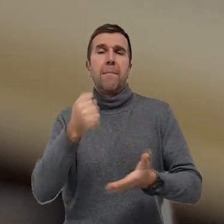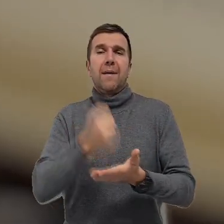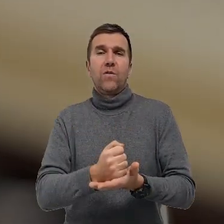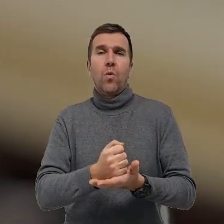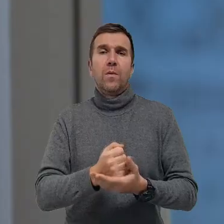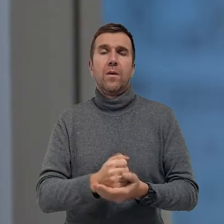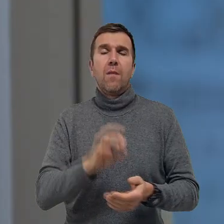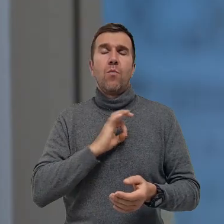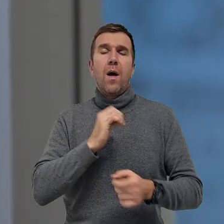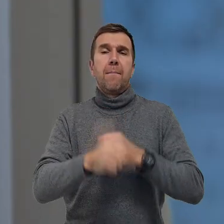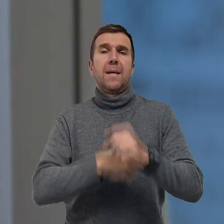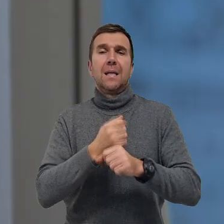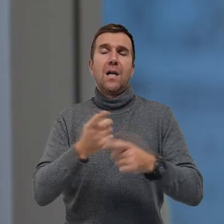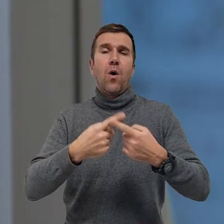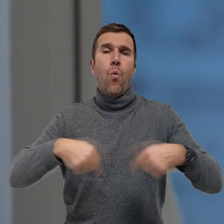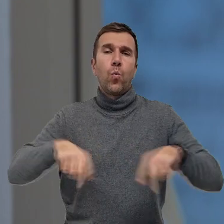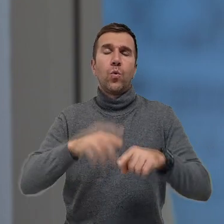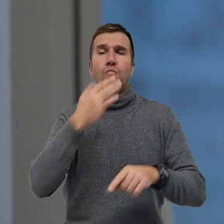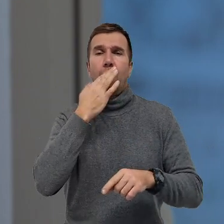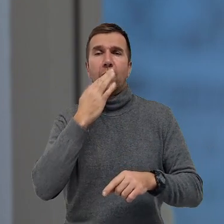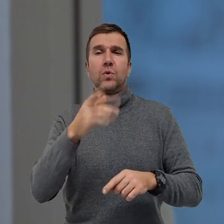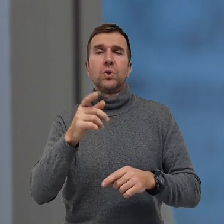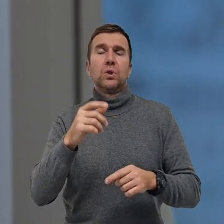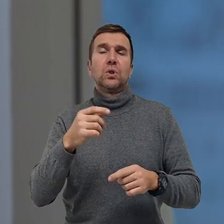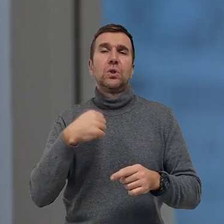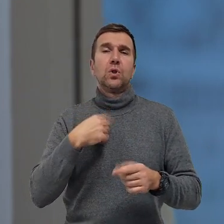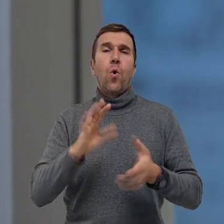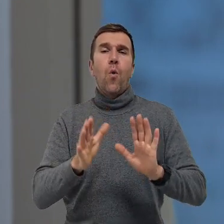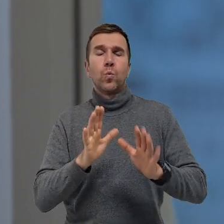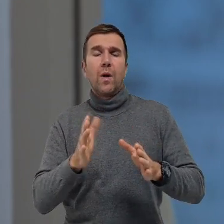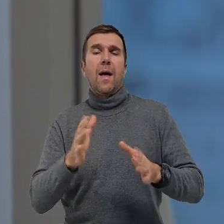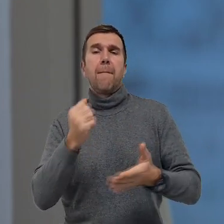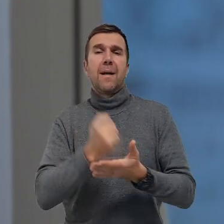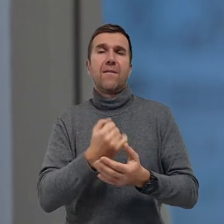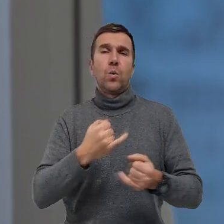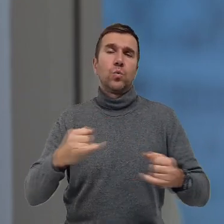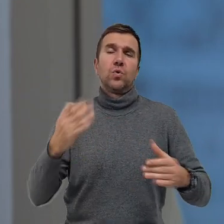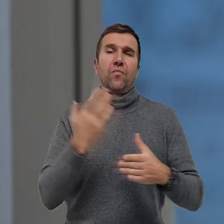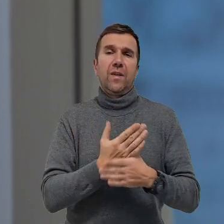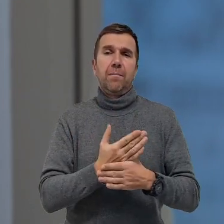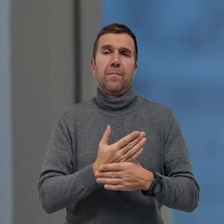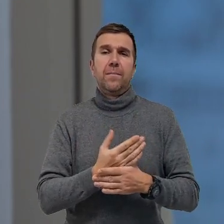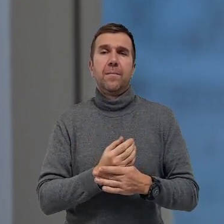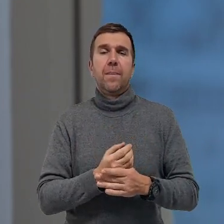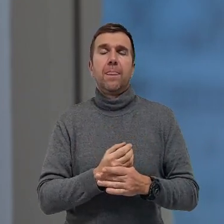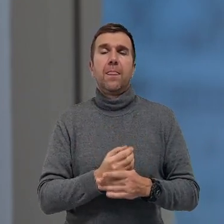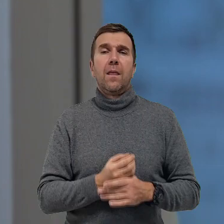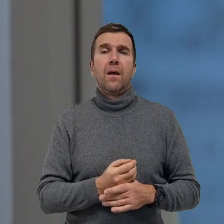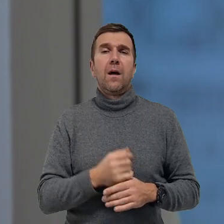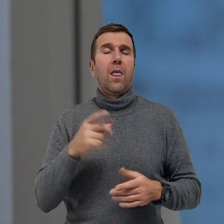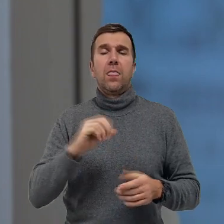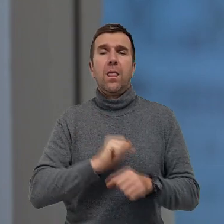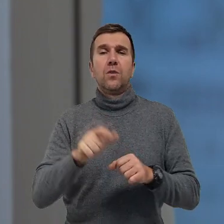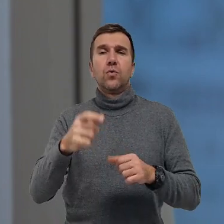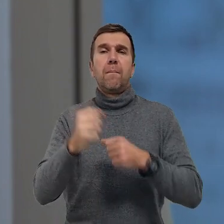prawną. Moja praca najogólniej rzecz ujmując polega na obsłudze prawnej różnych podmiotów gospodarczych. Przy czym nie jest